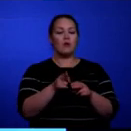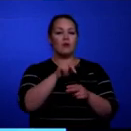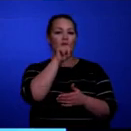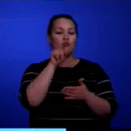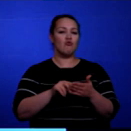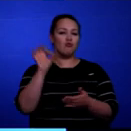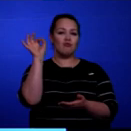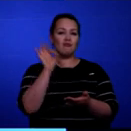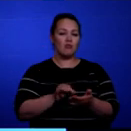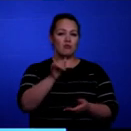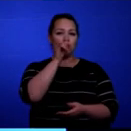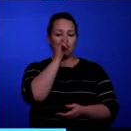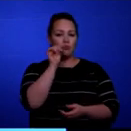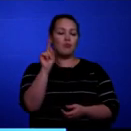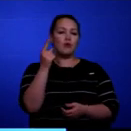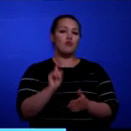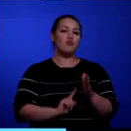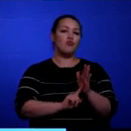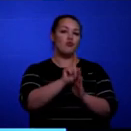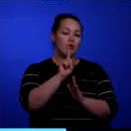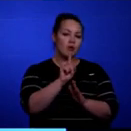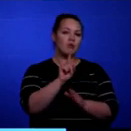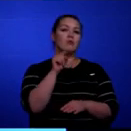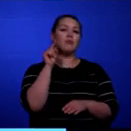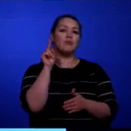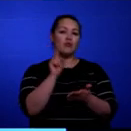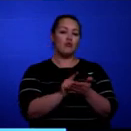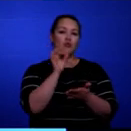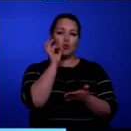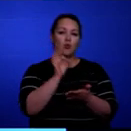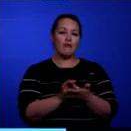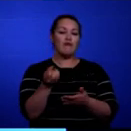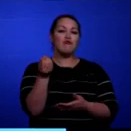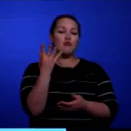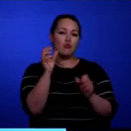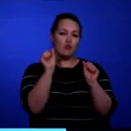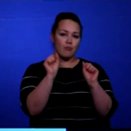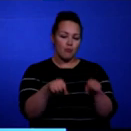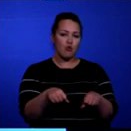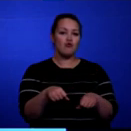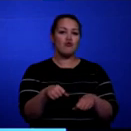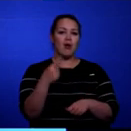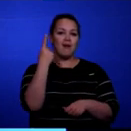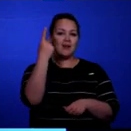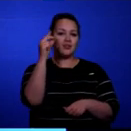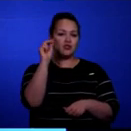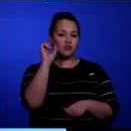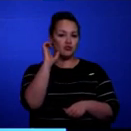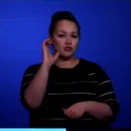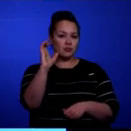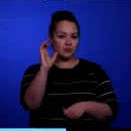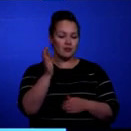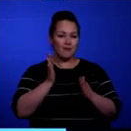можем ребята поэтому сначала мы должны ответить на вопрос сколько же он сможет выровнить за один час